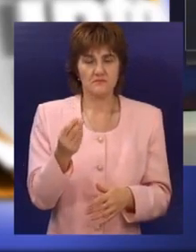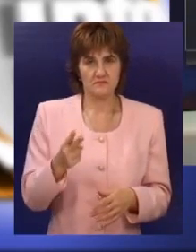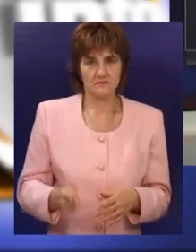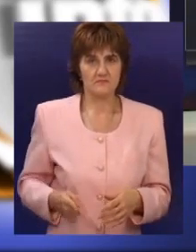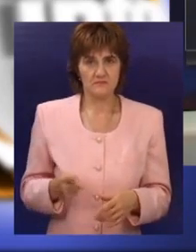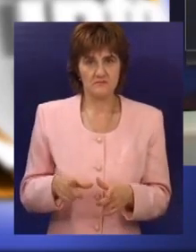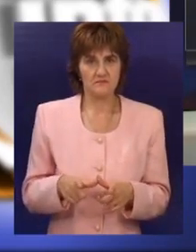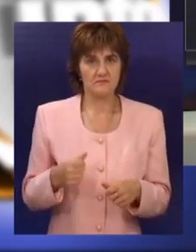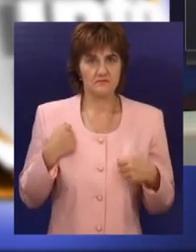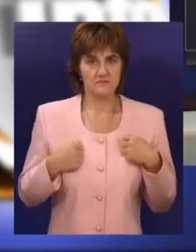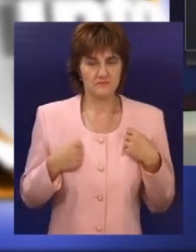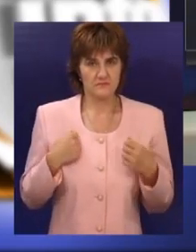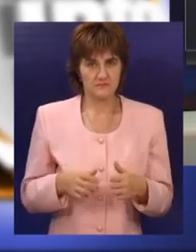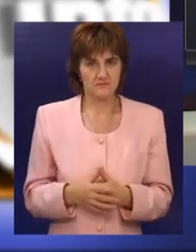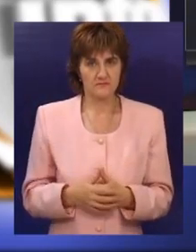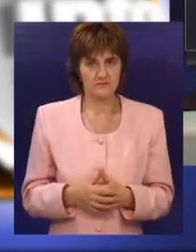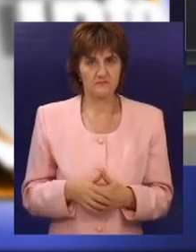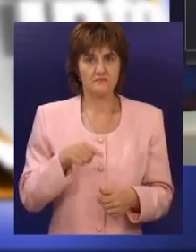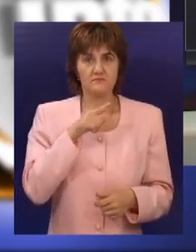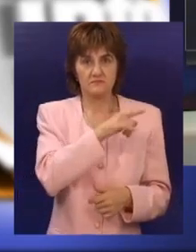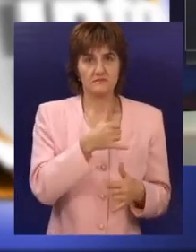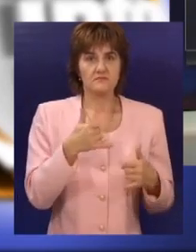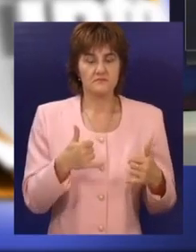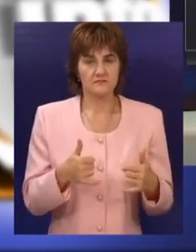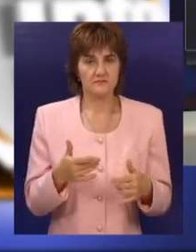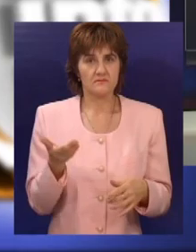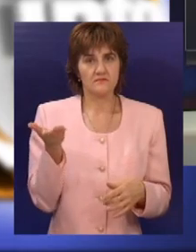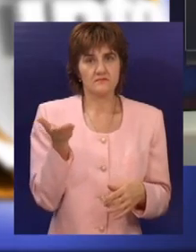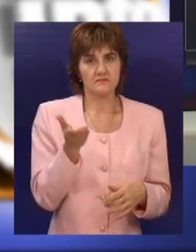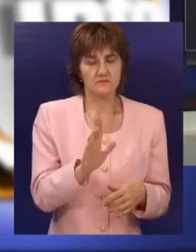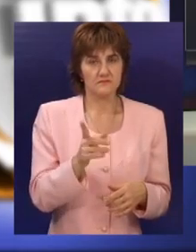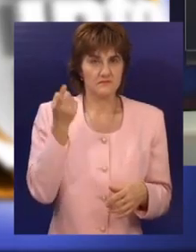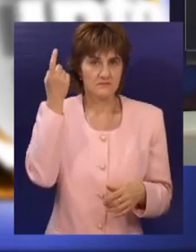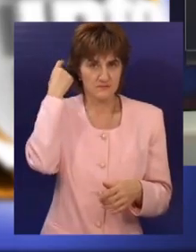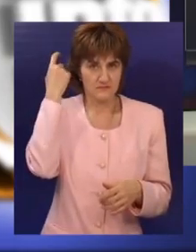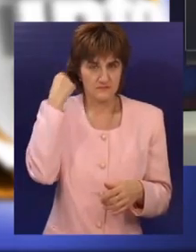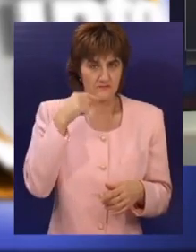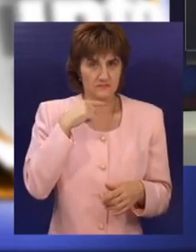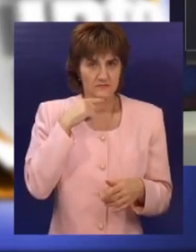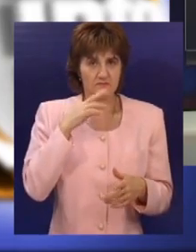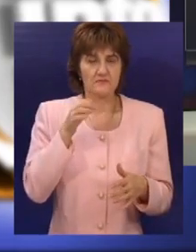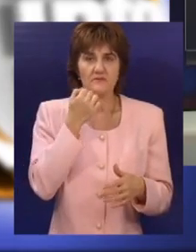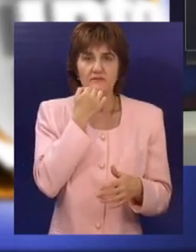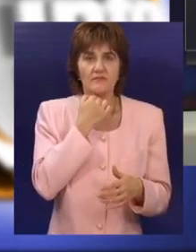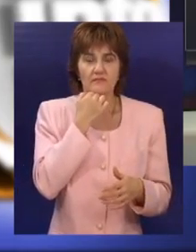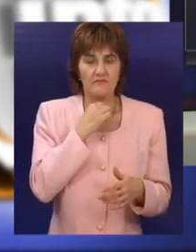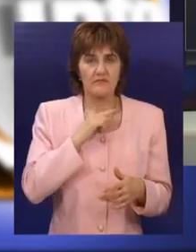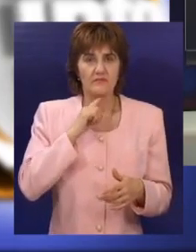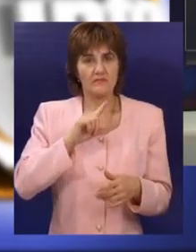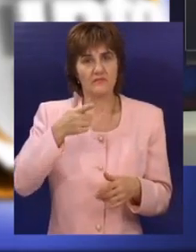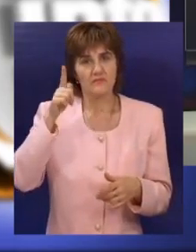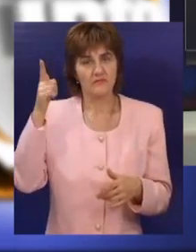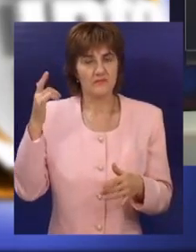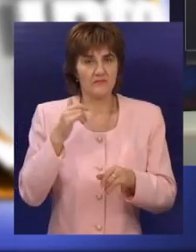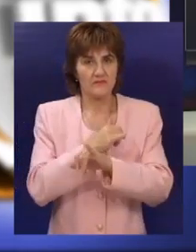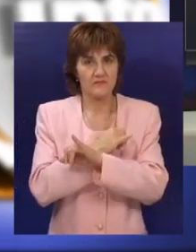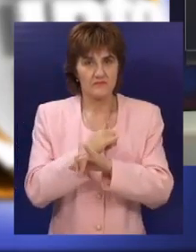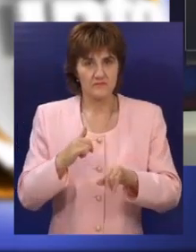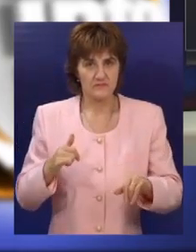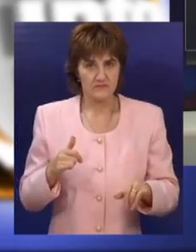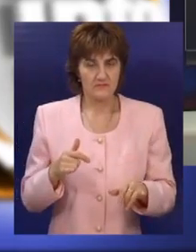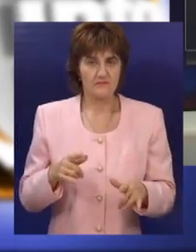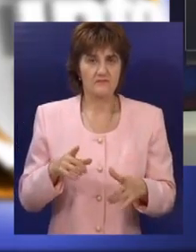srpskih železnica u Subotici. Oni su danas zajedno sa predstavnicima Pokrajinskog sekretarijata za privredu i